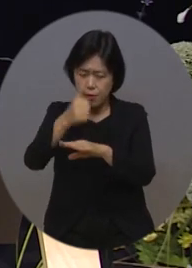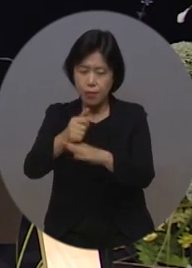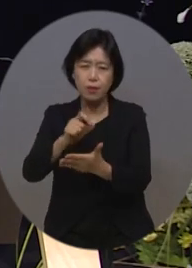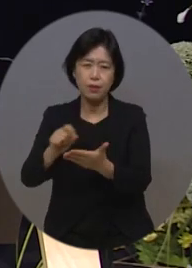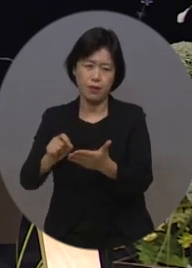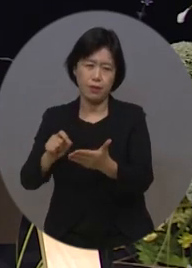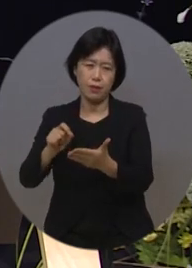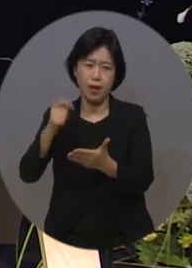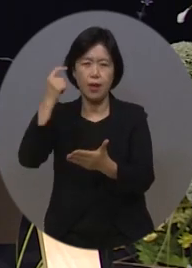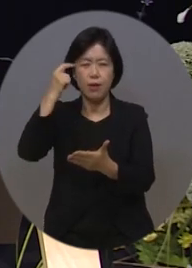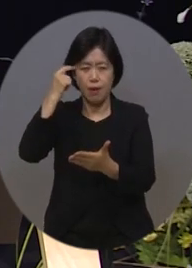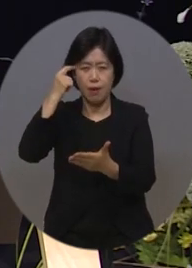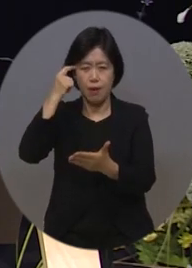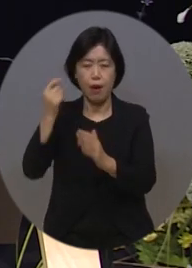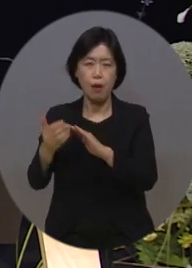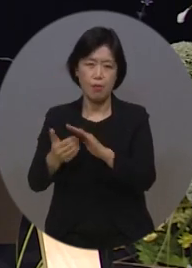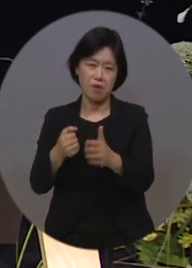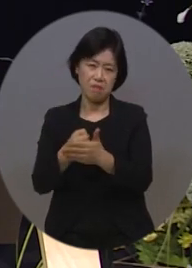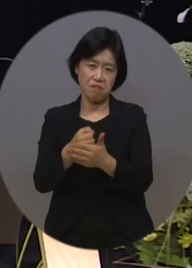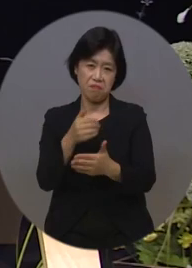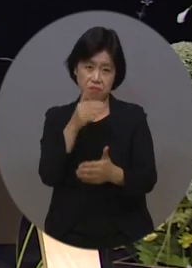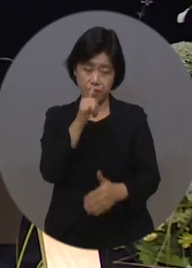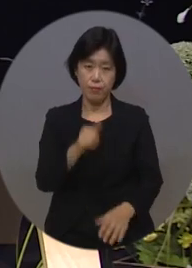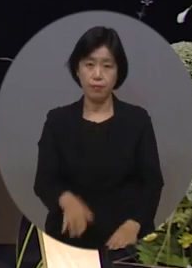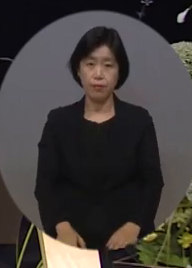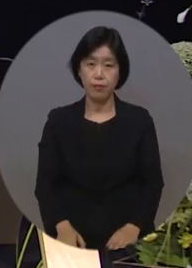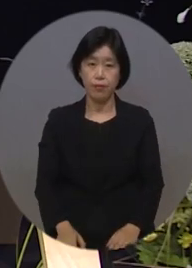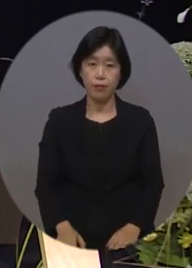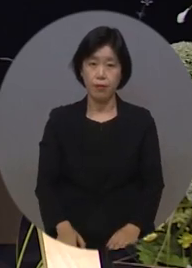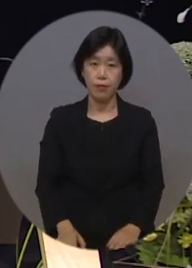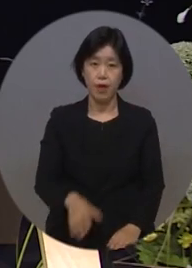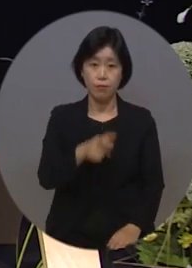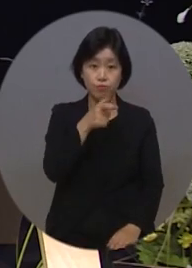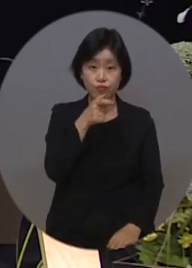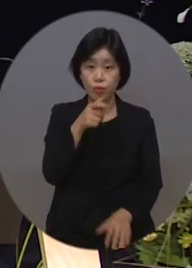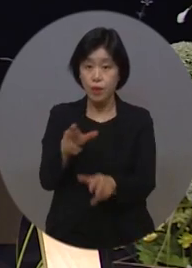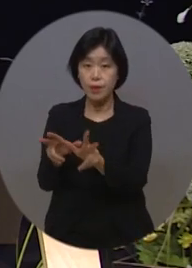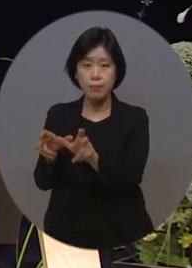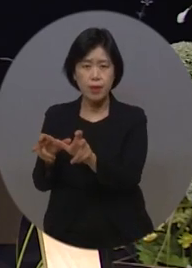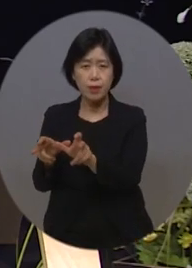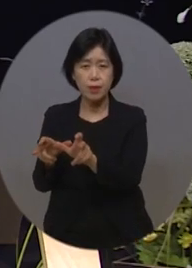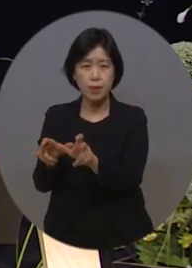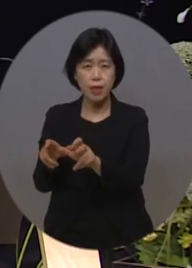그럼 물과 잠자리와 스타킹은 무슨 연관이 있을까요?